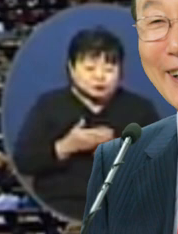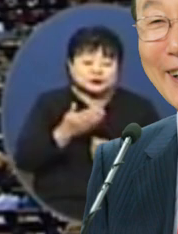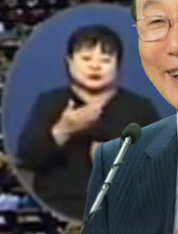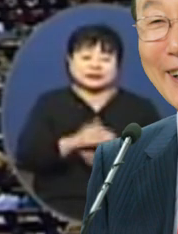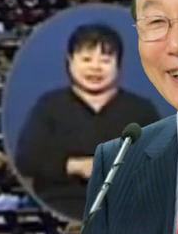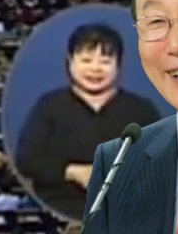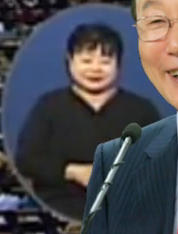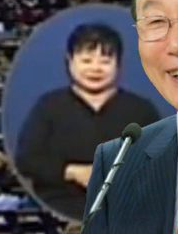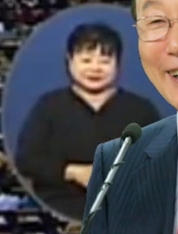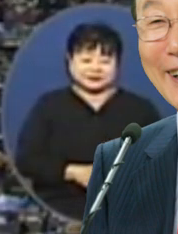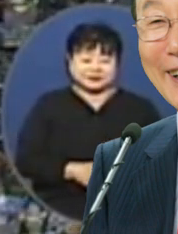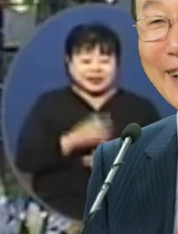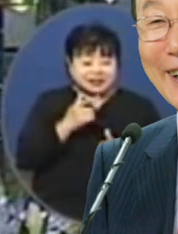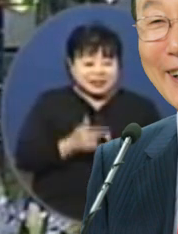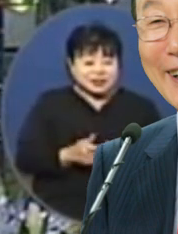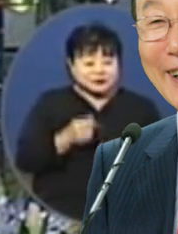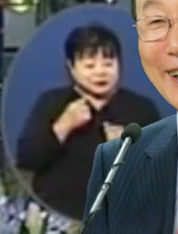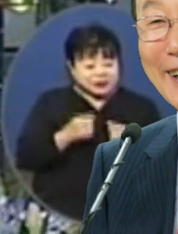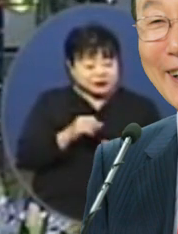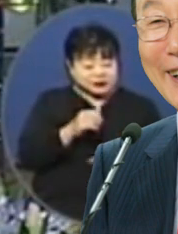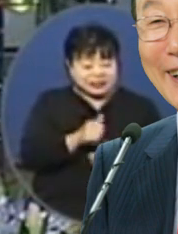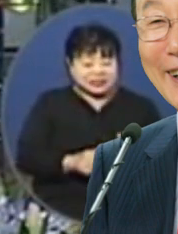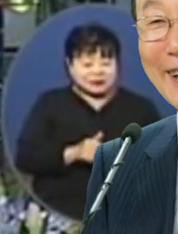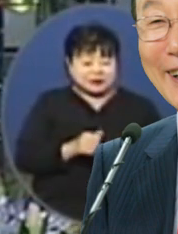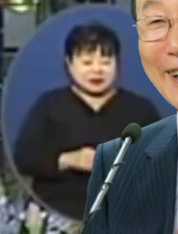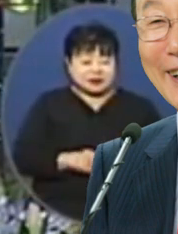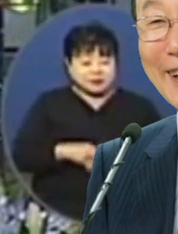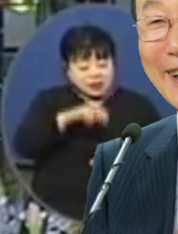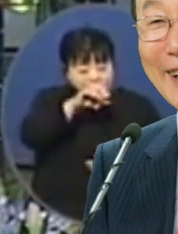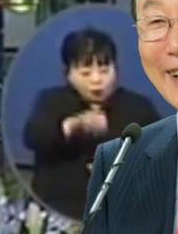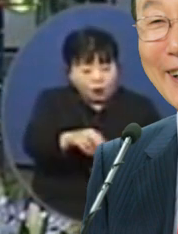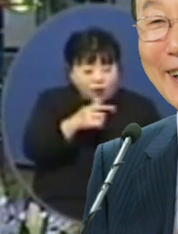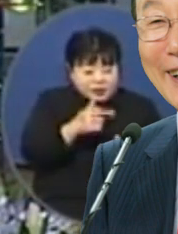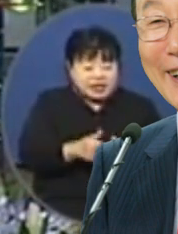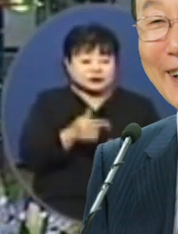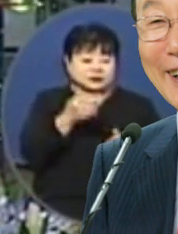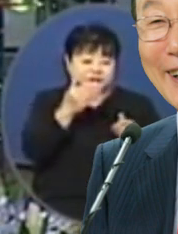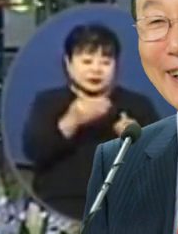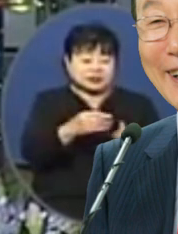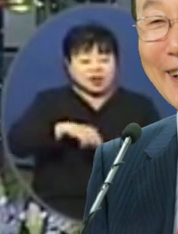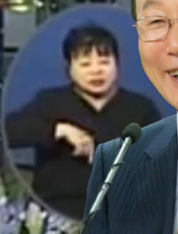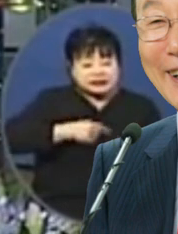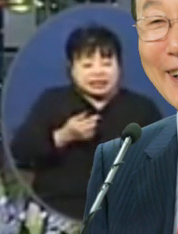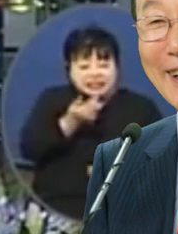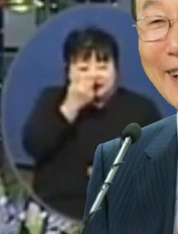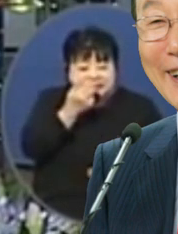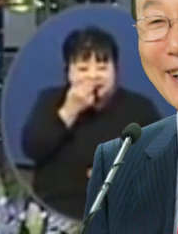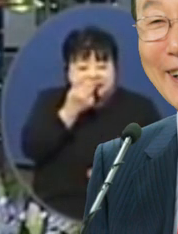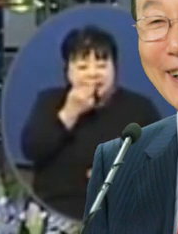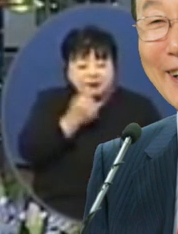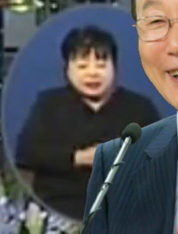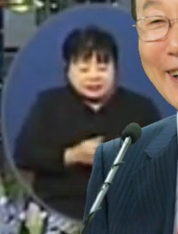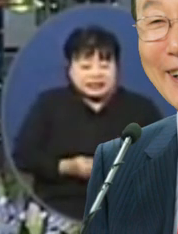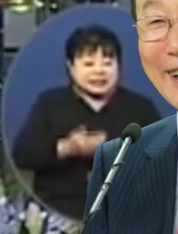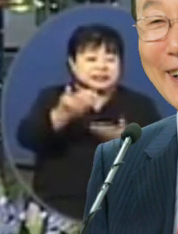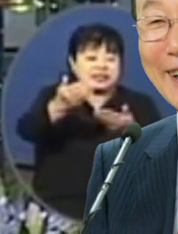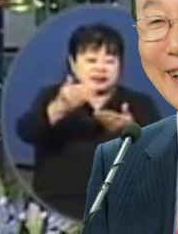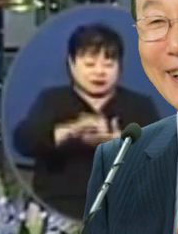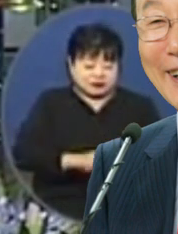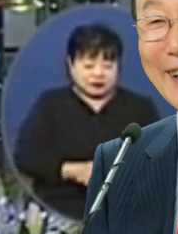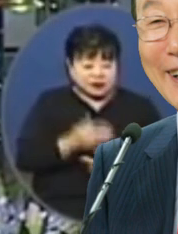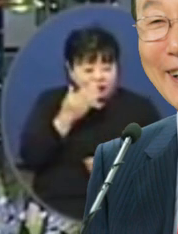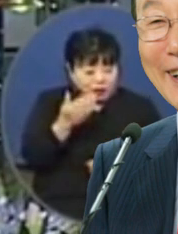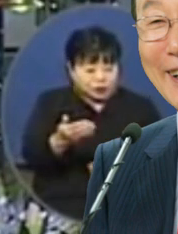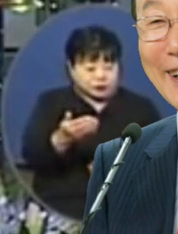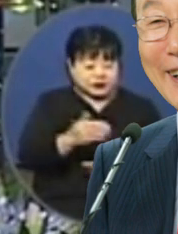것입니다. 예수님이 계신 곳은 하나님의 요새이시고 예수님은 자신의 생명이 희생대물이 되어서